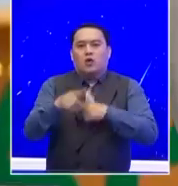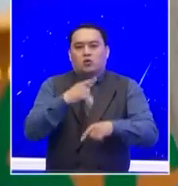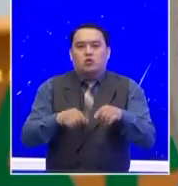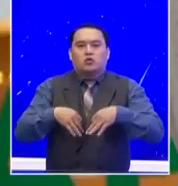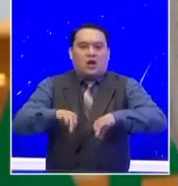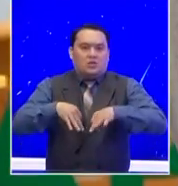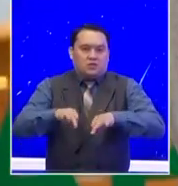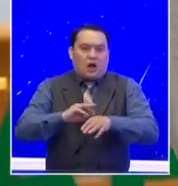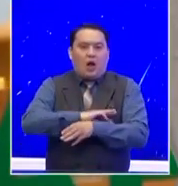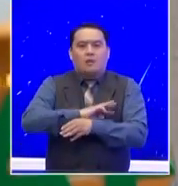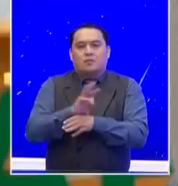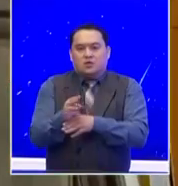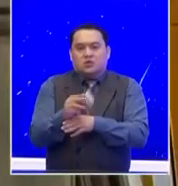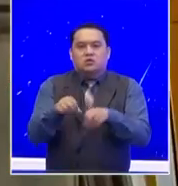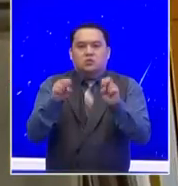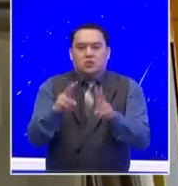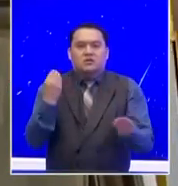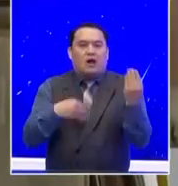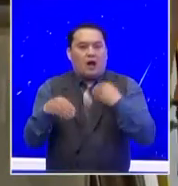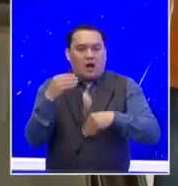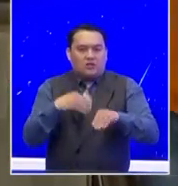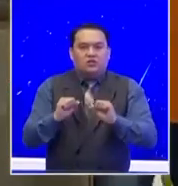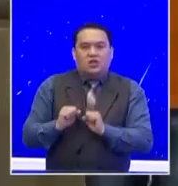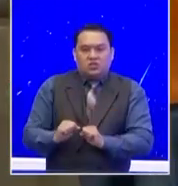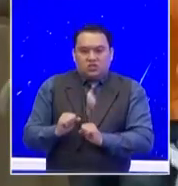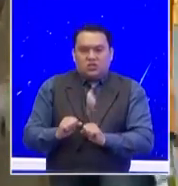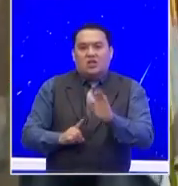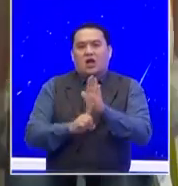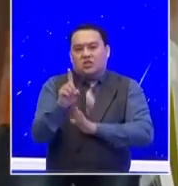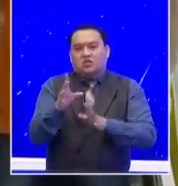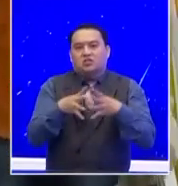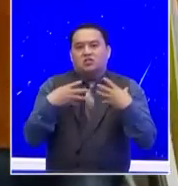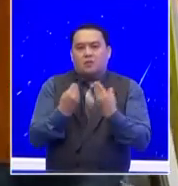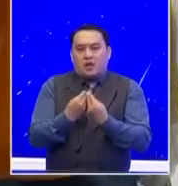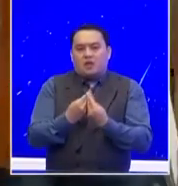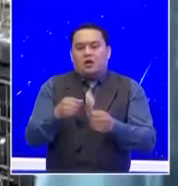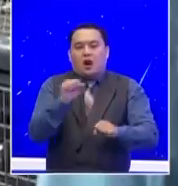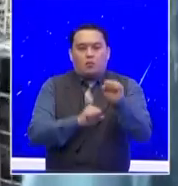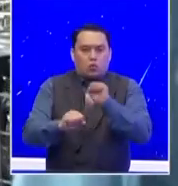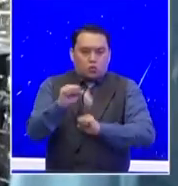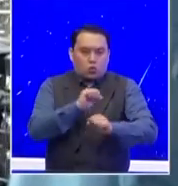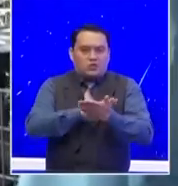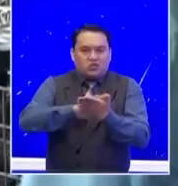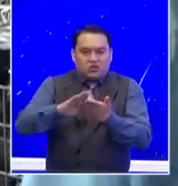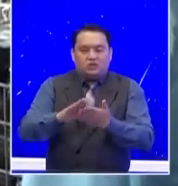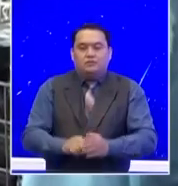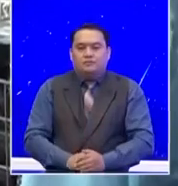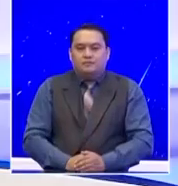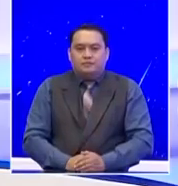служебном транспорте. Они обеспечены спецодеждой, средствами защиты. В начале смены все проходятся на обработку.